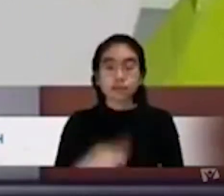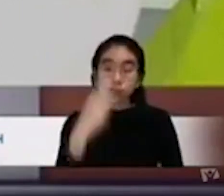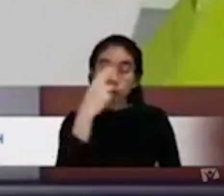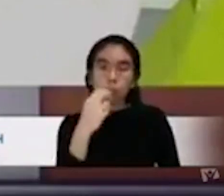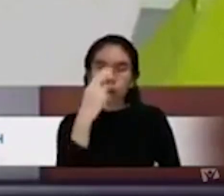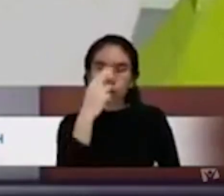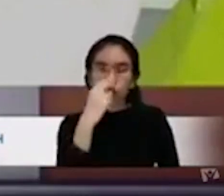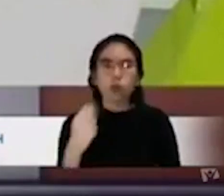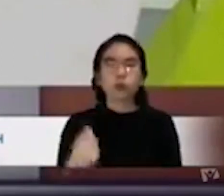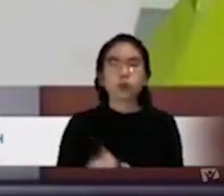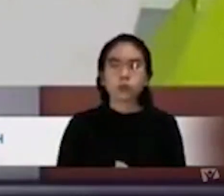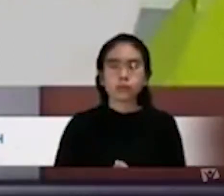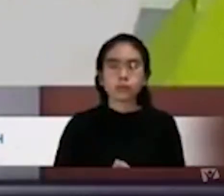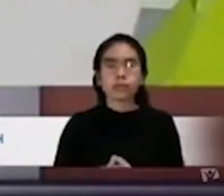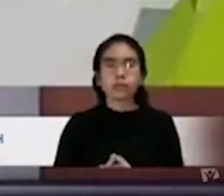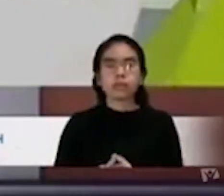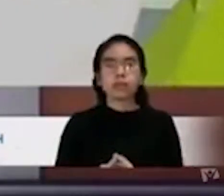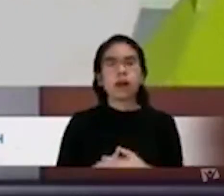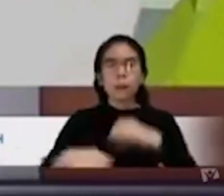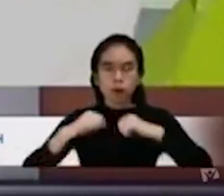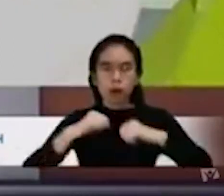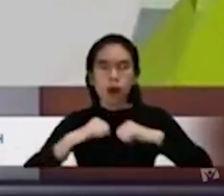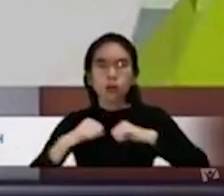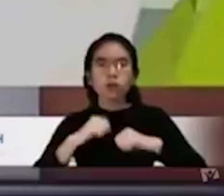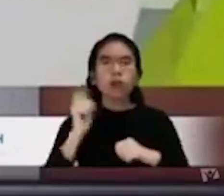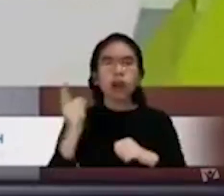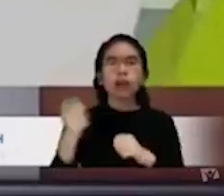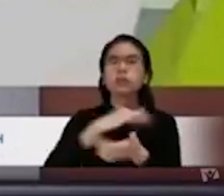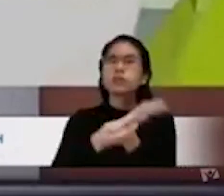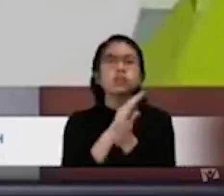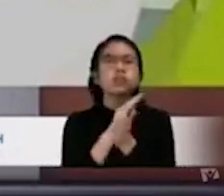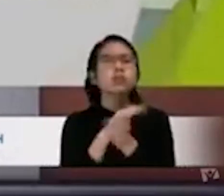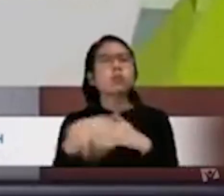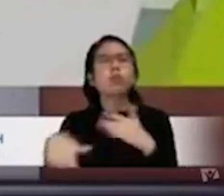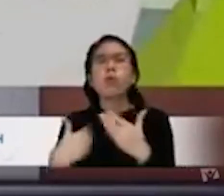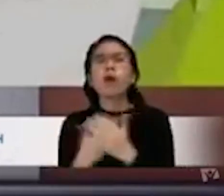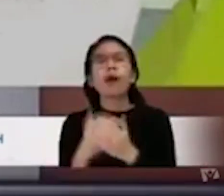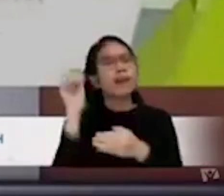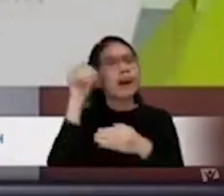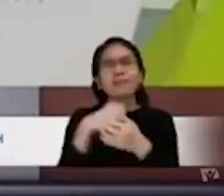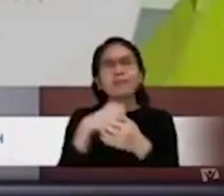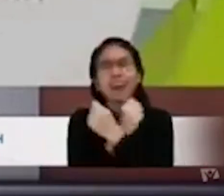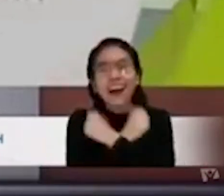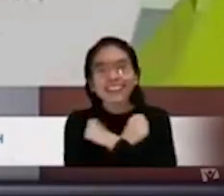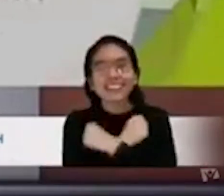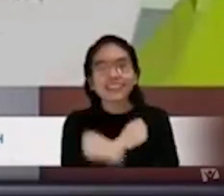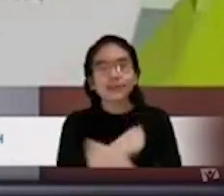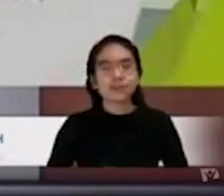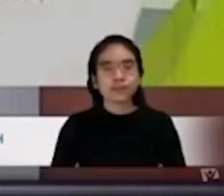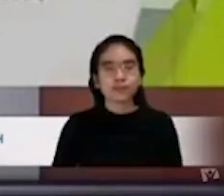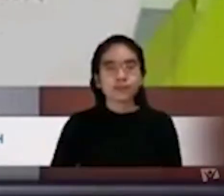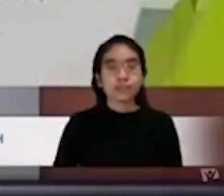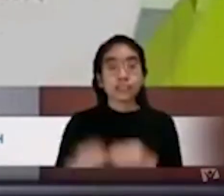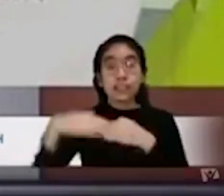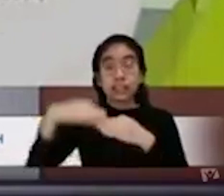di dalam kasih diawali dari pelayanan Yesus. Nanti boleh kita baca di dalam Matius pasal yang